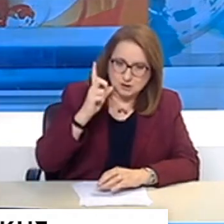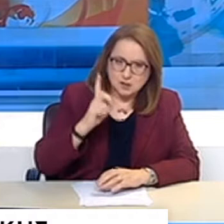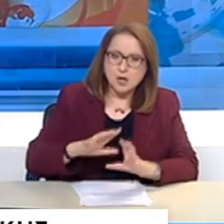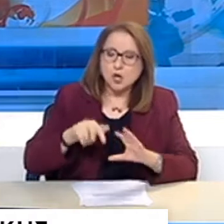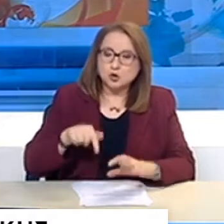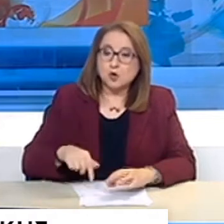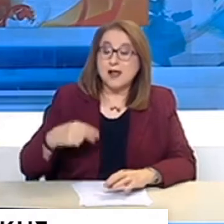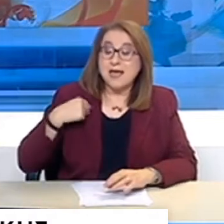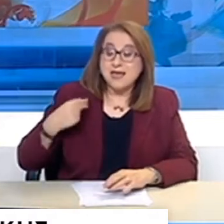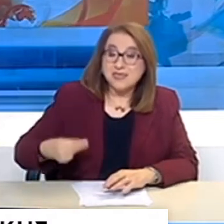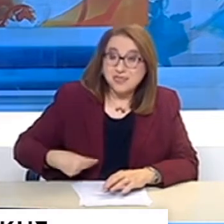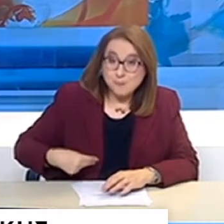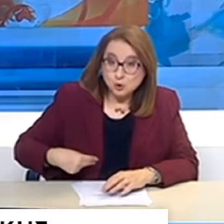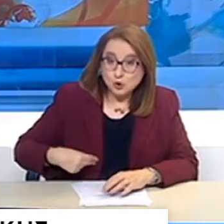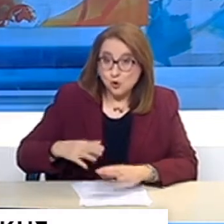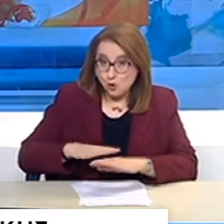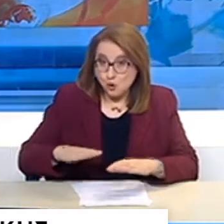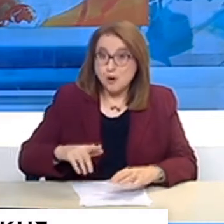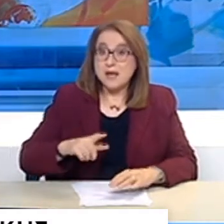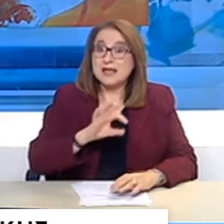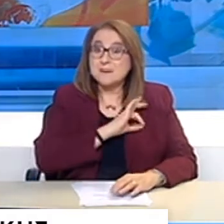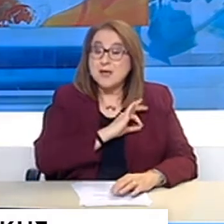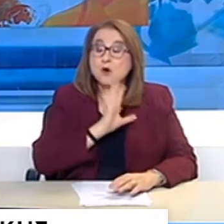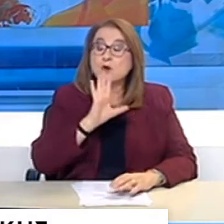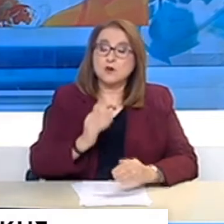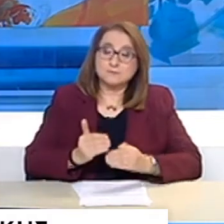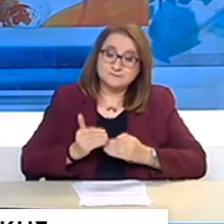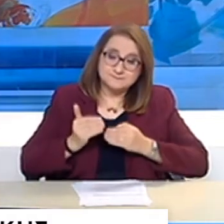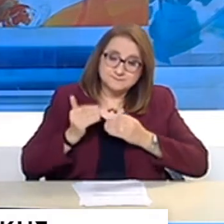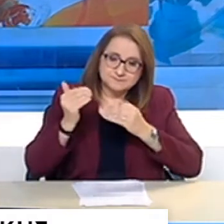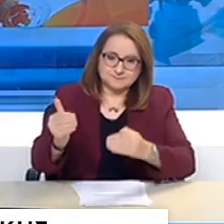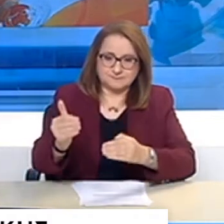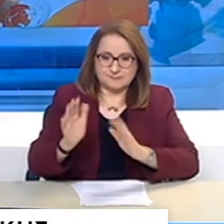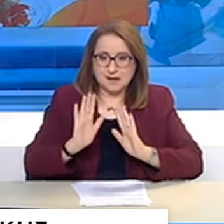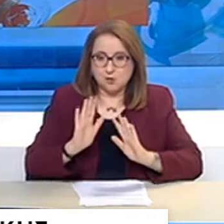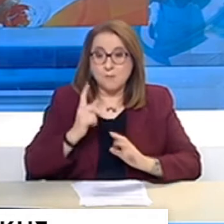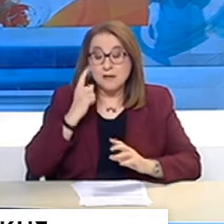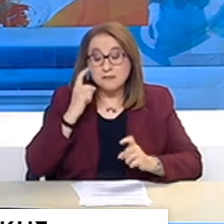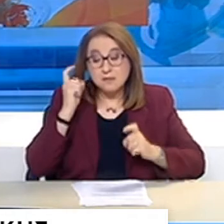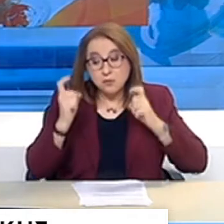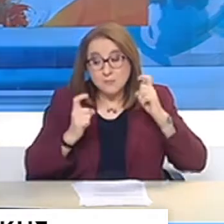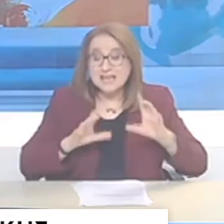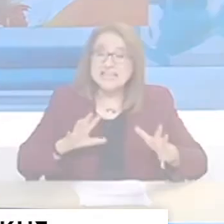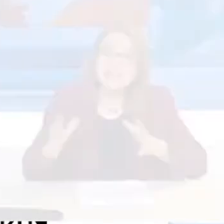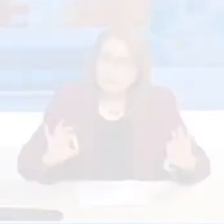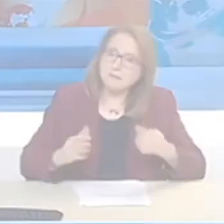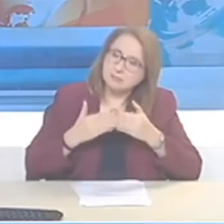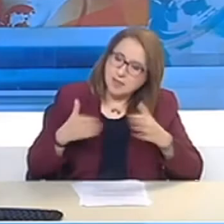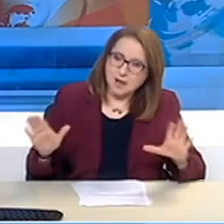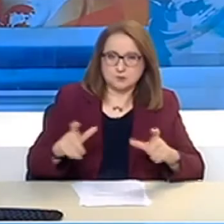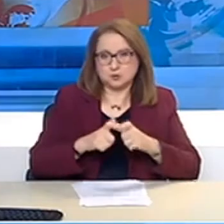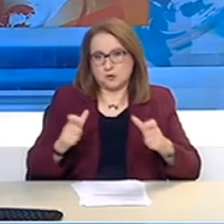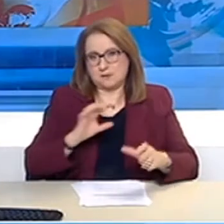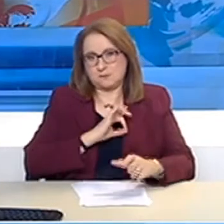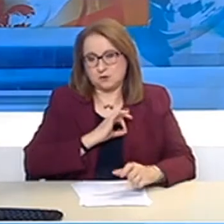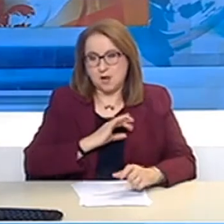νηπιαγωγεία. Παρατείνεται η αναστολή λειτουργίας. Εξετάζεται το ενδεχόμενο ανοίγματος την 1η Ιουνίου. Αν